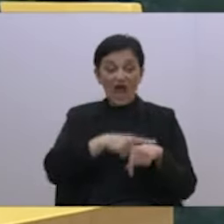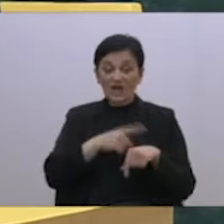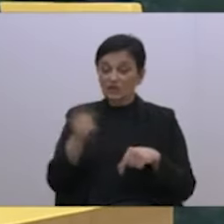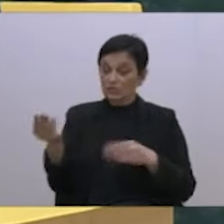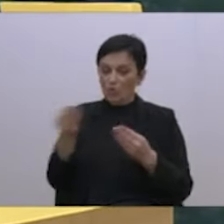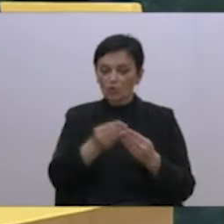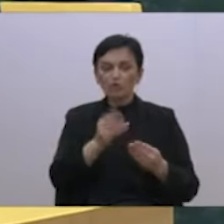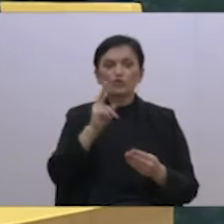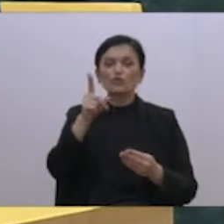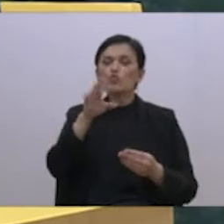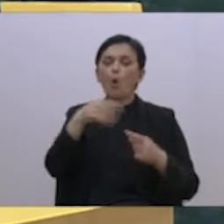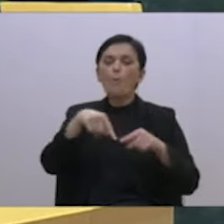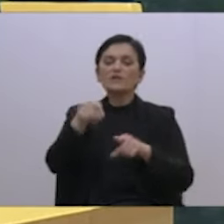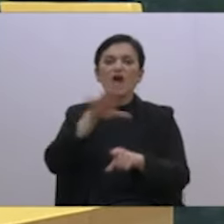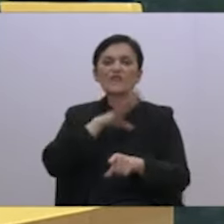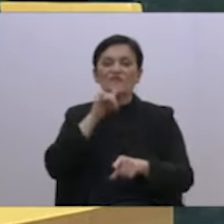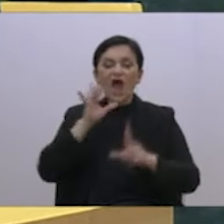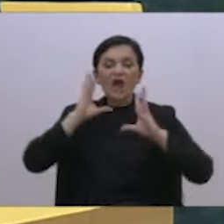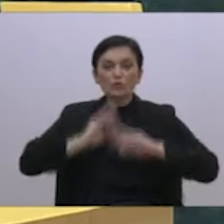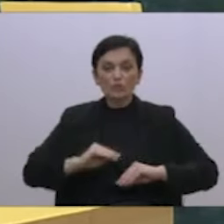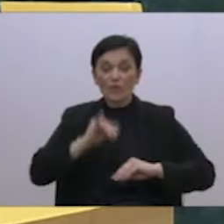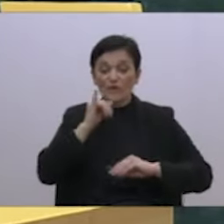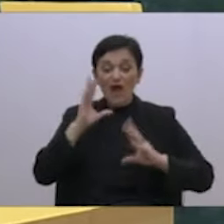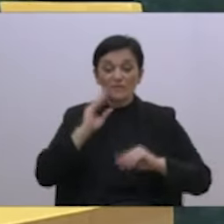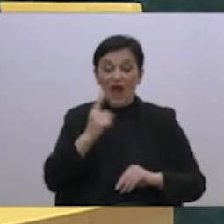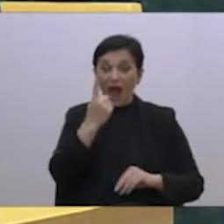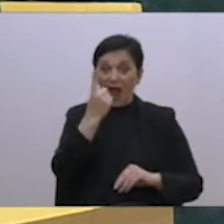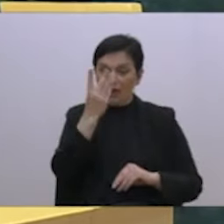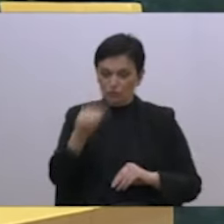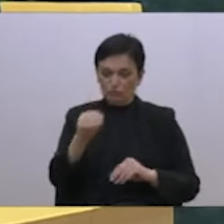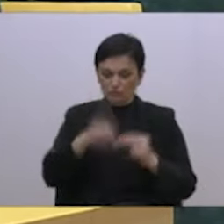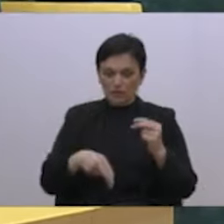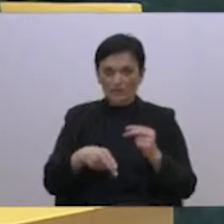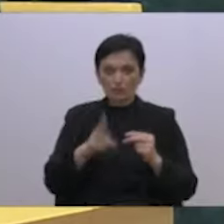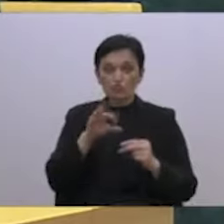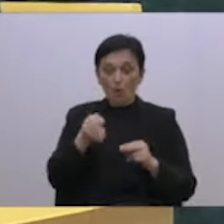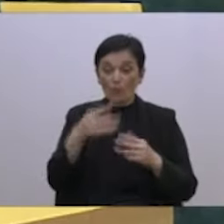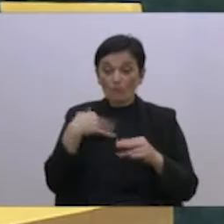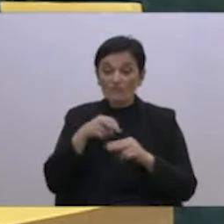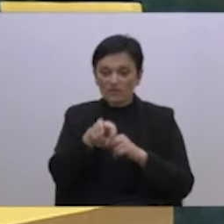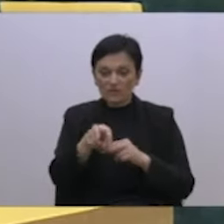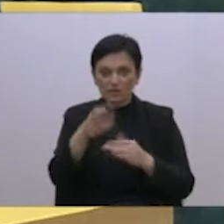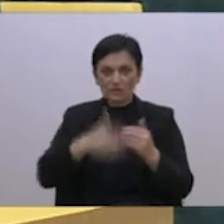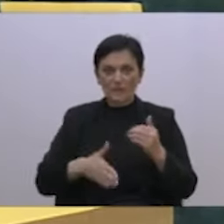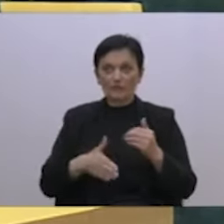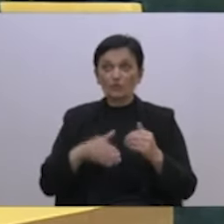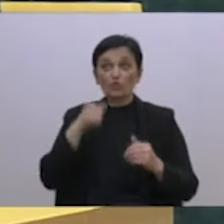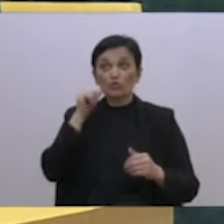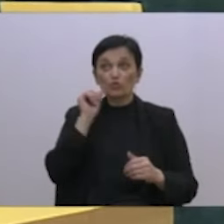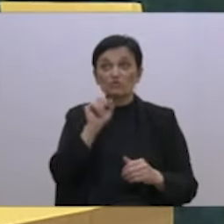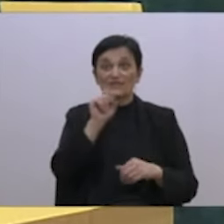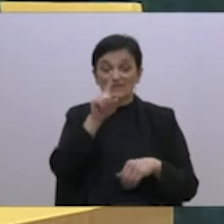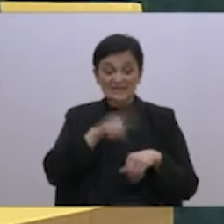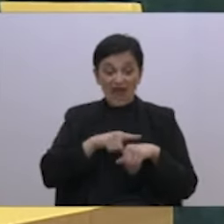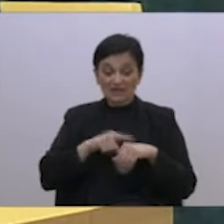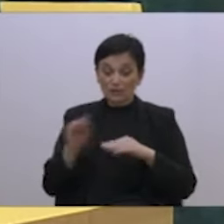ვიღაცამ თქვა რატო არ იყავი კომიტეტზეო? ვერ მოვასწარი, ერთ წუთში დამთავრდა კომიტეტის სტომა, მივედი უკვე დამთავრებული იყო. გუშინ 11 საათზე